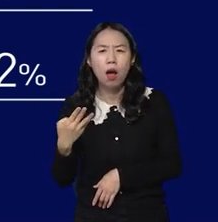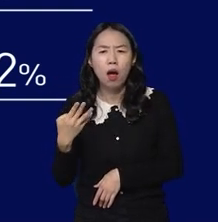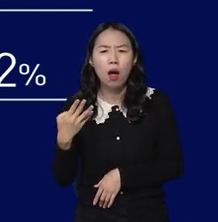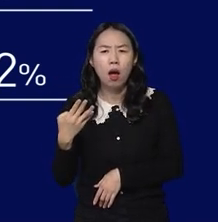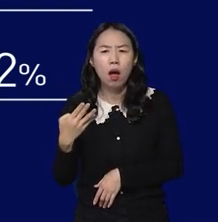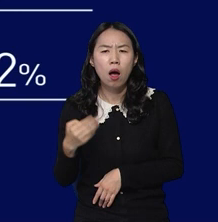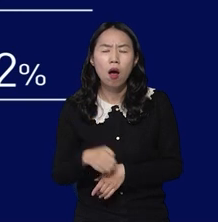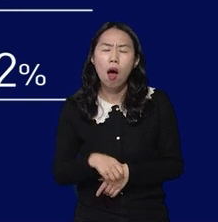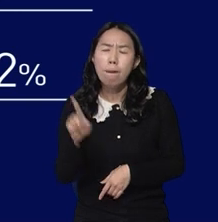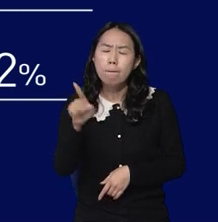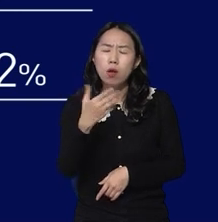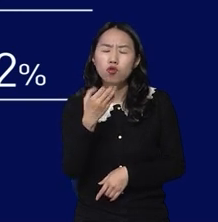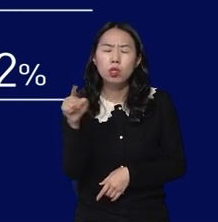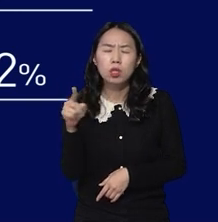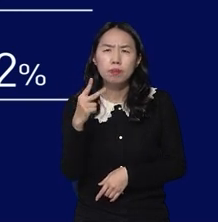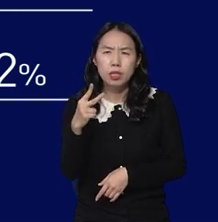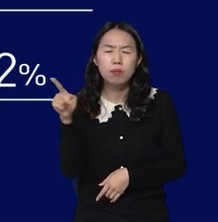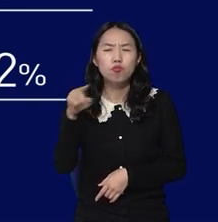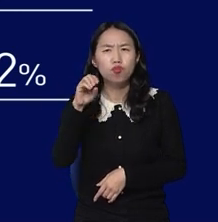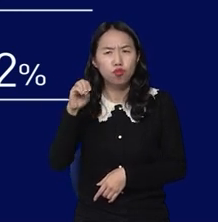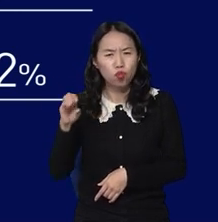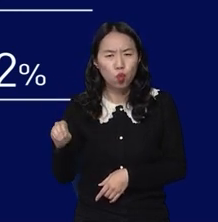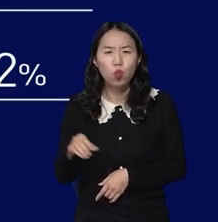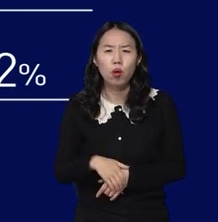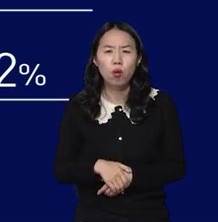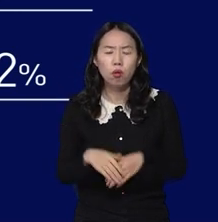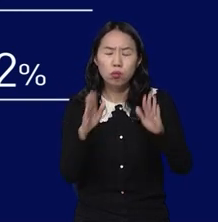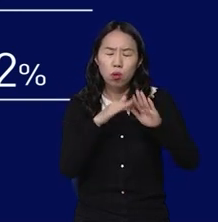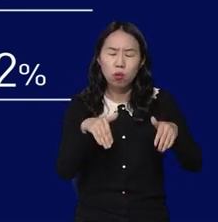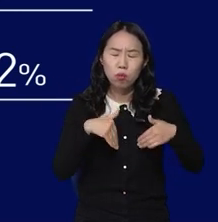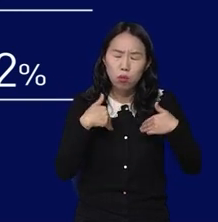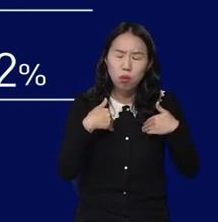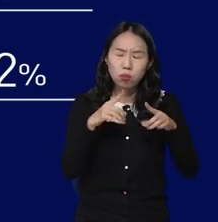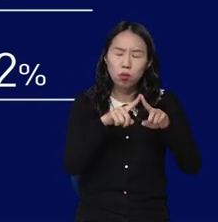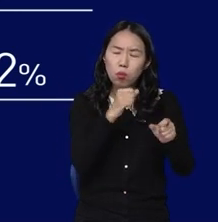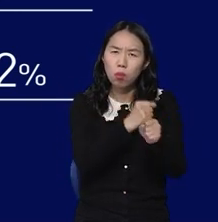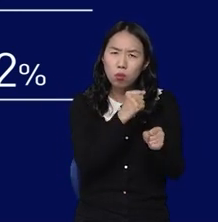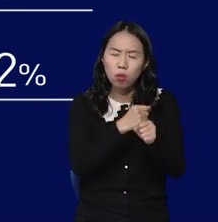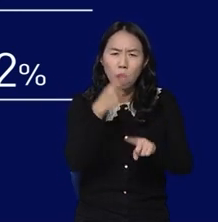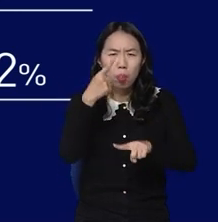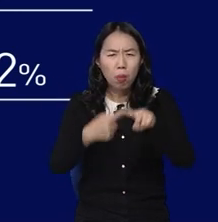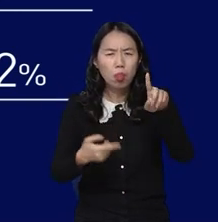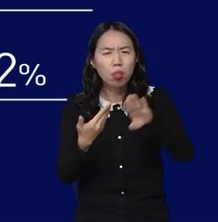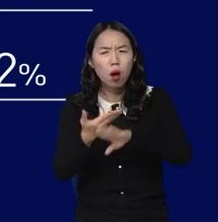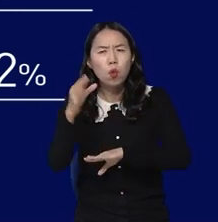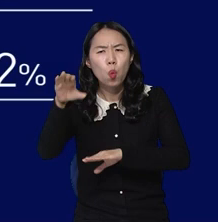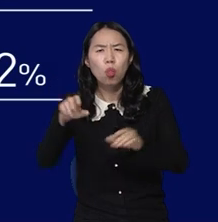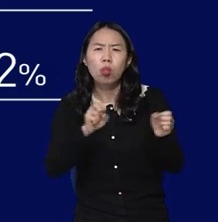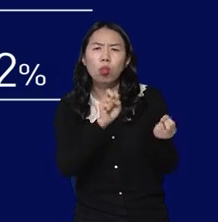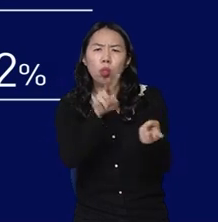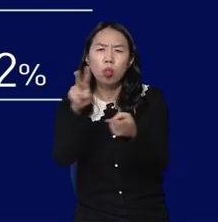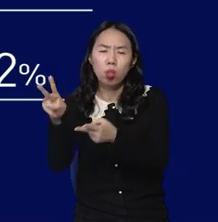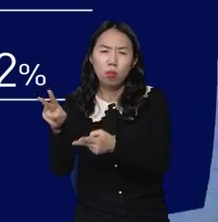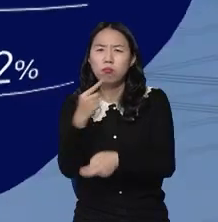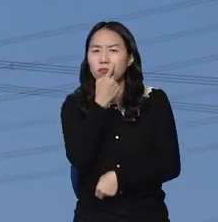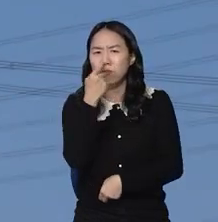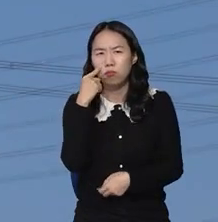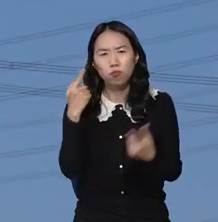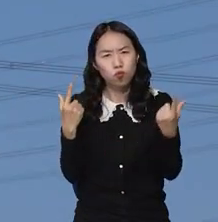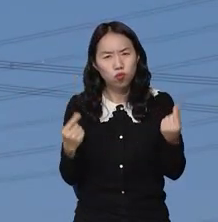3,164기가와트시로 자금률은 192%, 전남에서 생산한 전력의 절반을 다른 지역으로 보내고 있다는